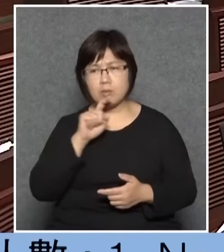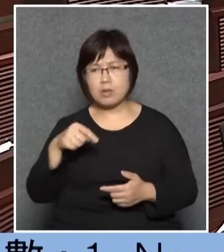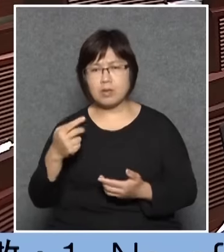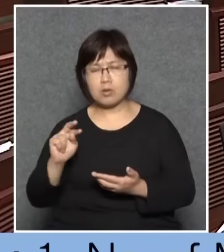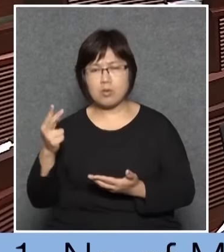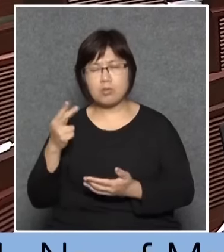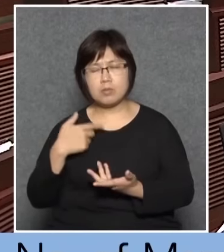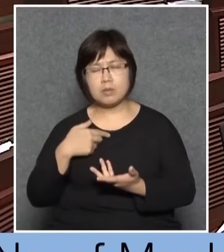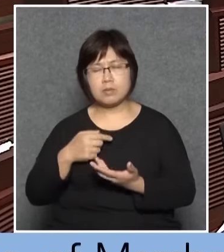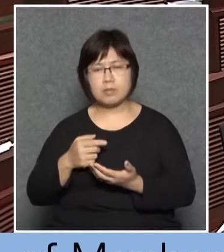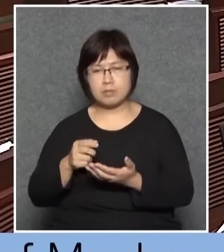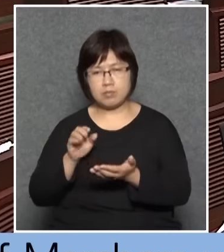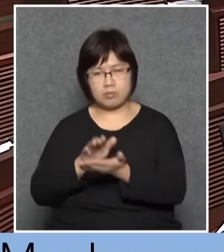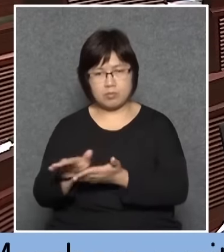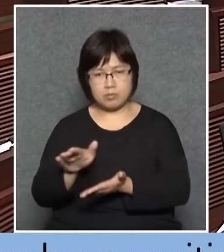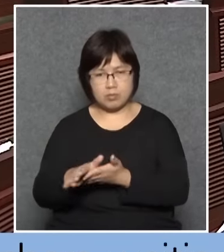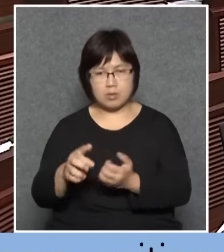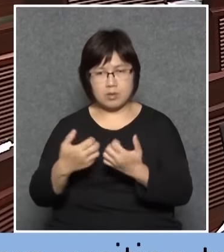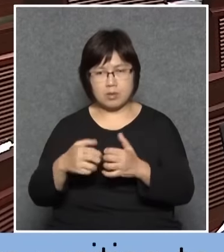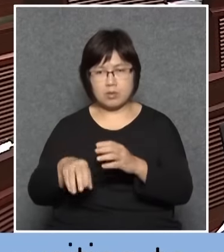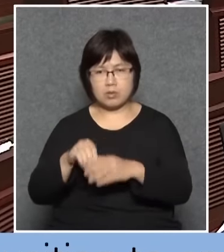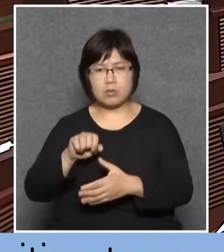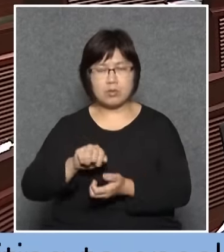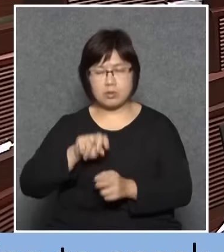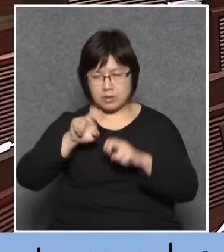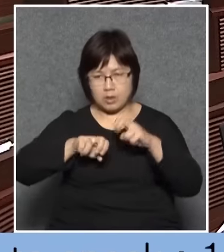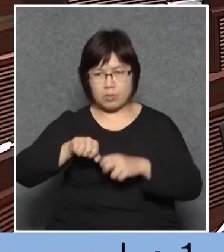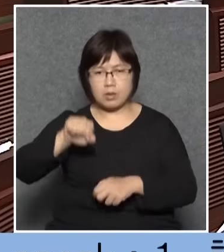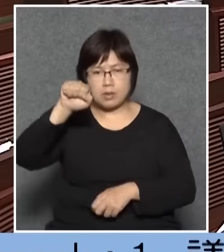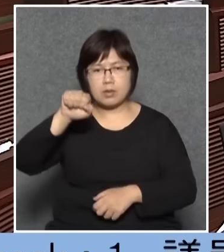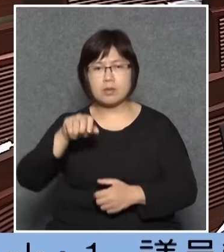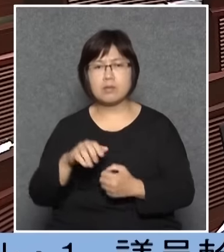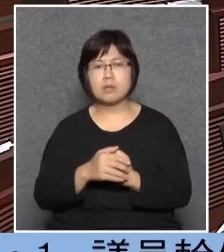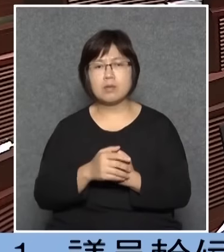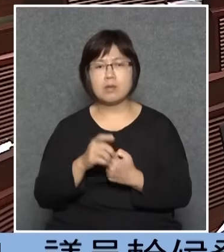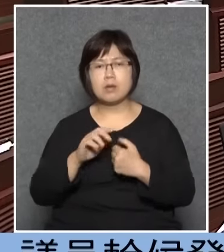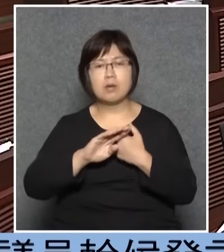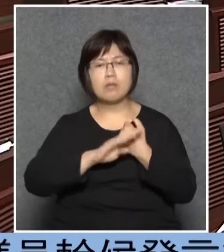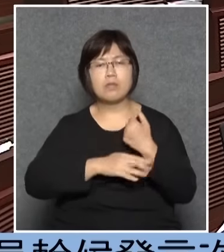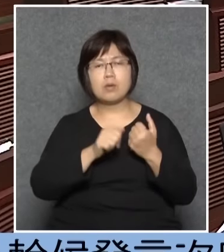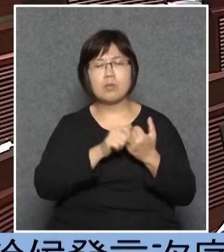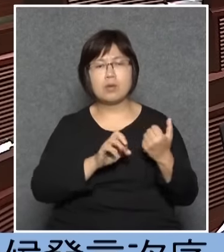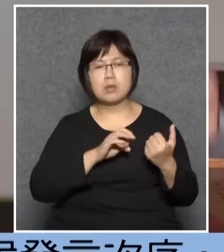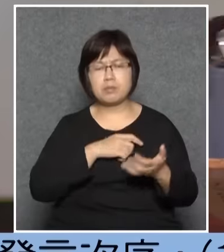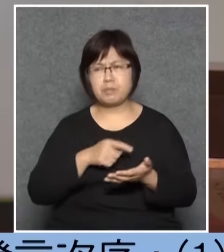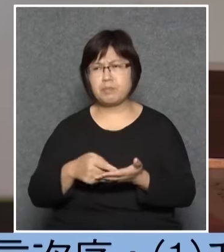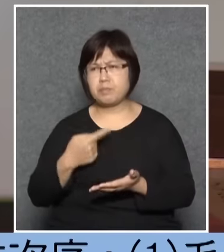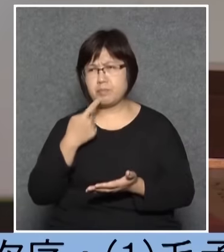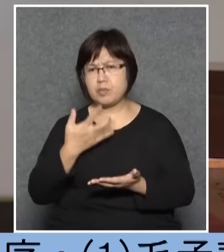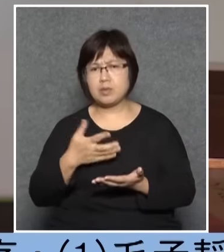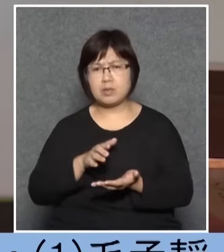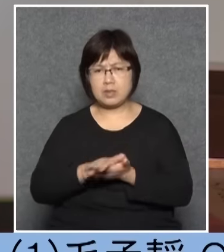如流啦，撤銷器材取出手令，呢、這個我喺法案委員會都講嘅，都冇解嘅咩？撤